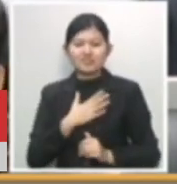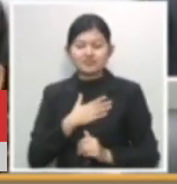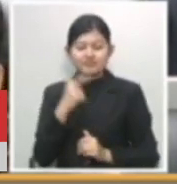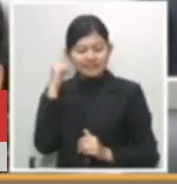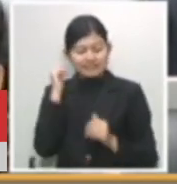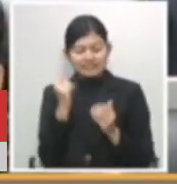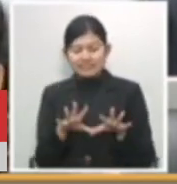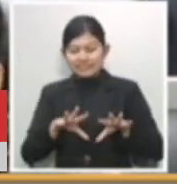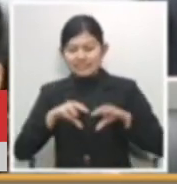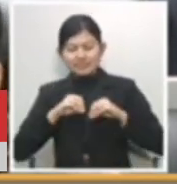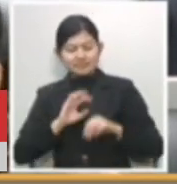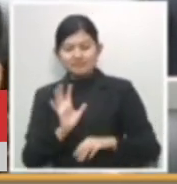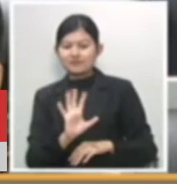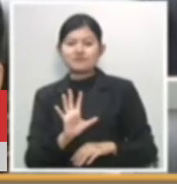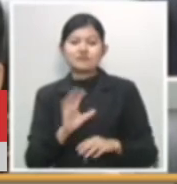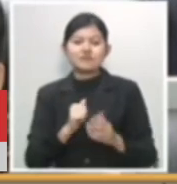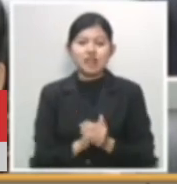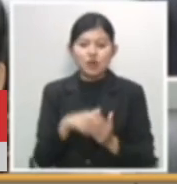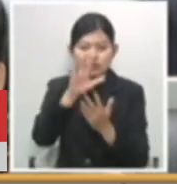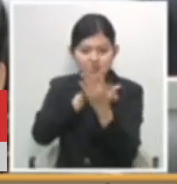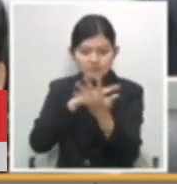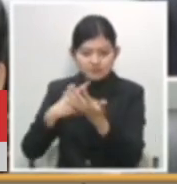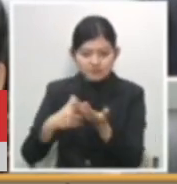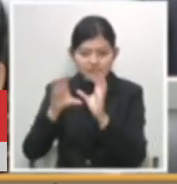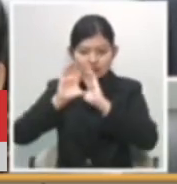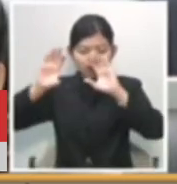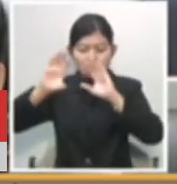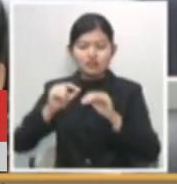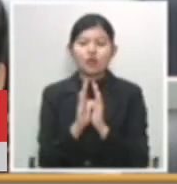พระราชบัญญัติงบประมาณรายจ่ายฉบับนี้ได้ค่ะข